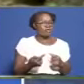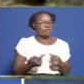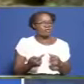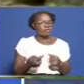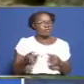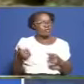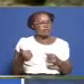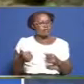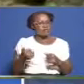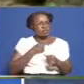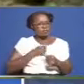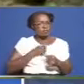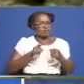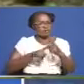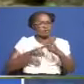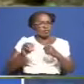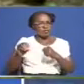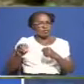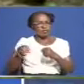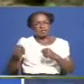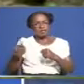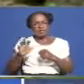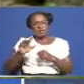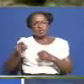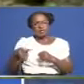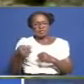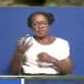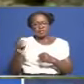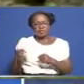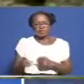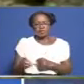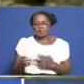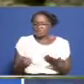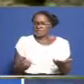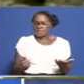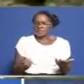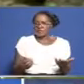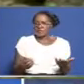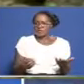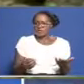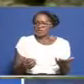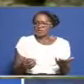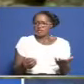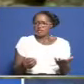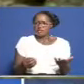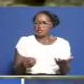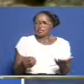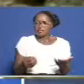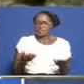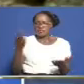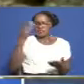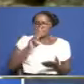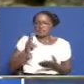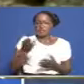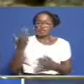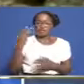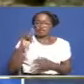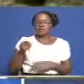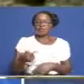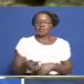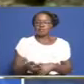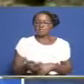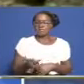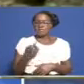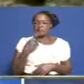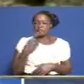6,600. Mwingine akanunua ya 5,300. Mwingine the last 2 days ago akanunua ya 1,000.